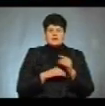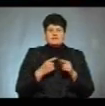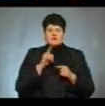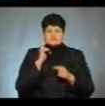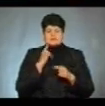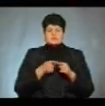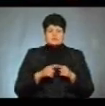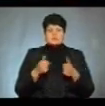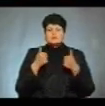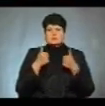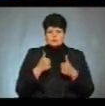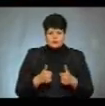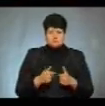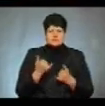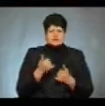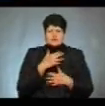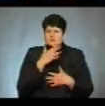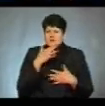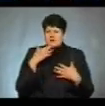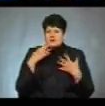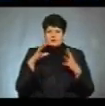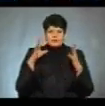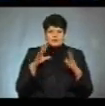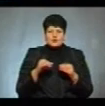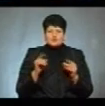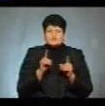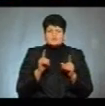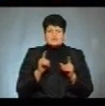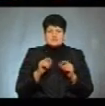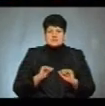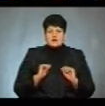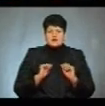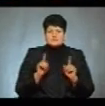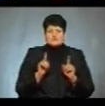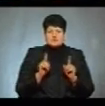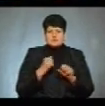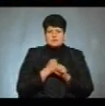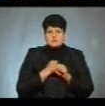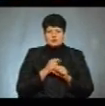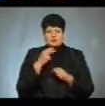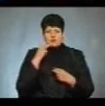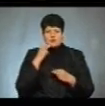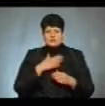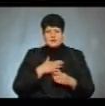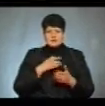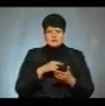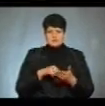добре, тому що зараз так багато всього, що не так. Стараємося робити щось, щоб покращило наше